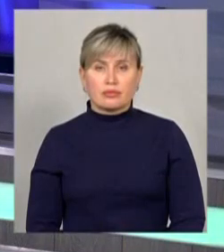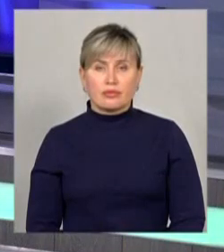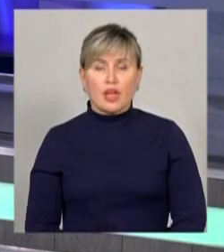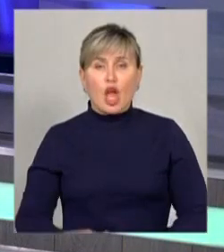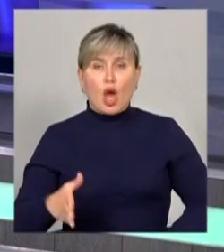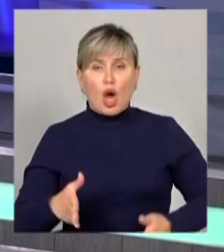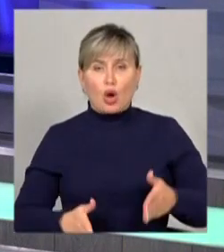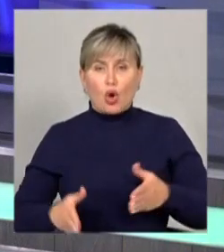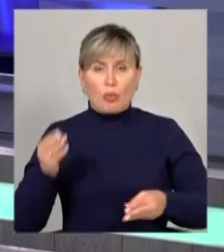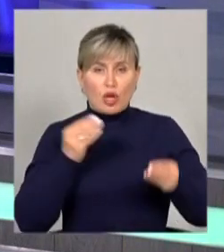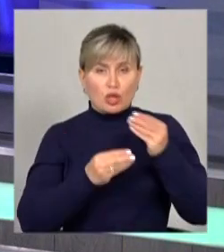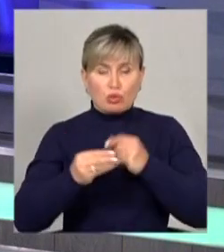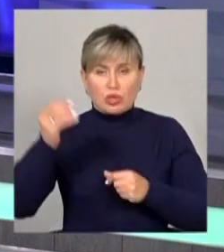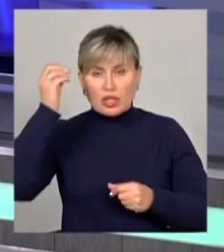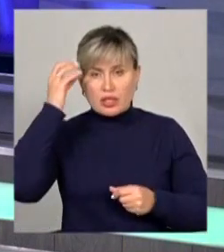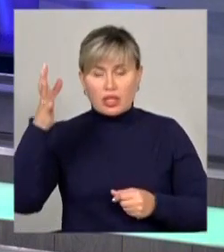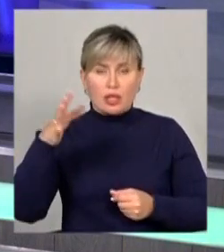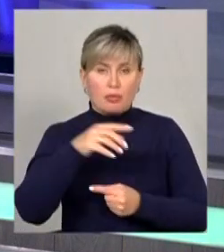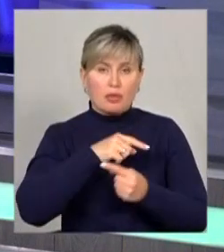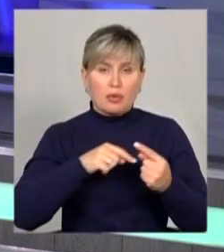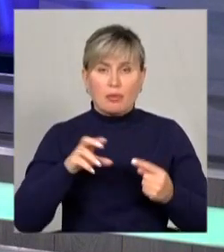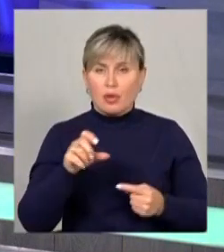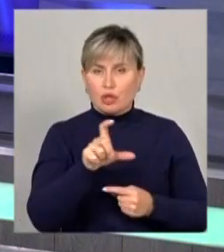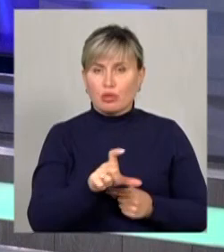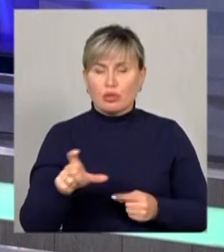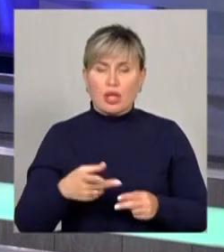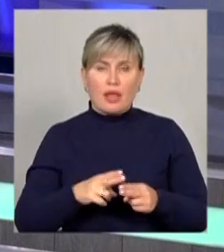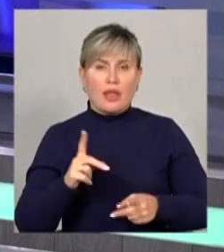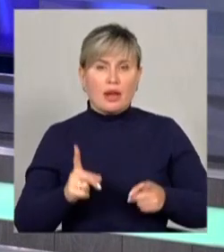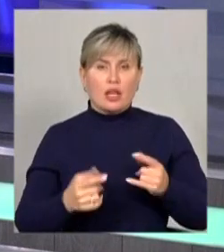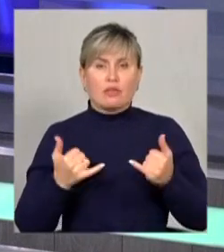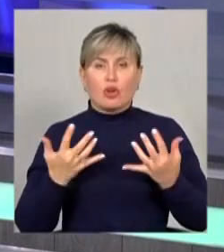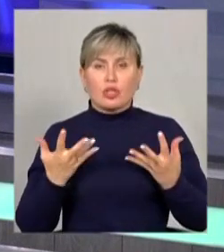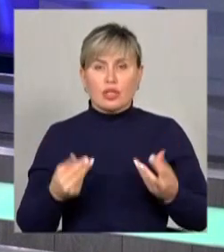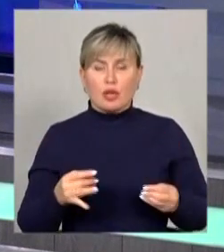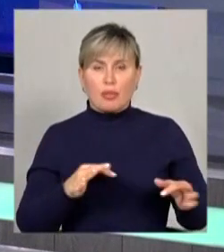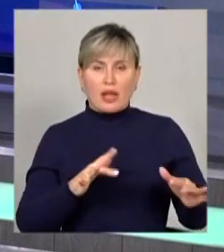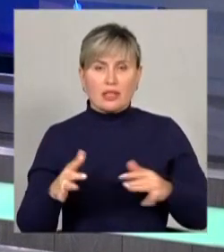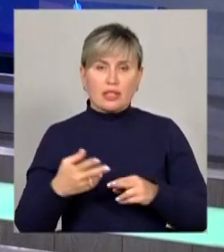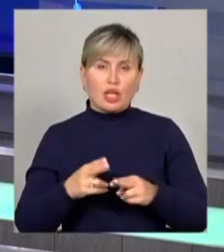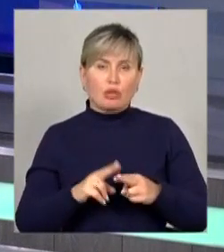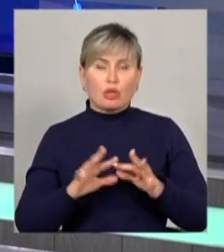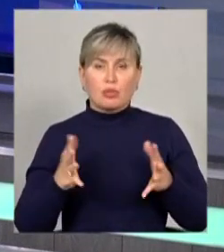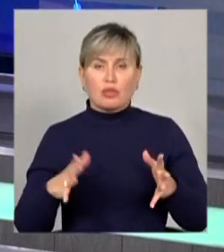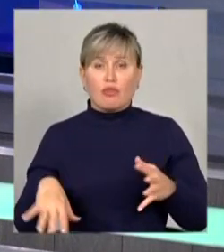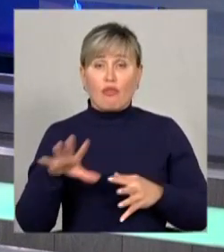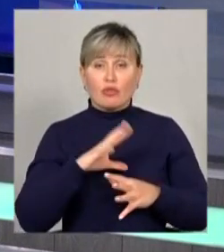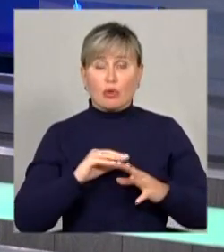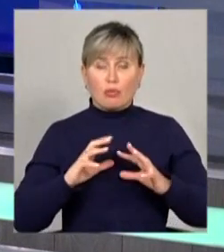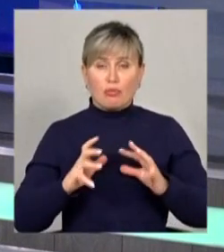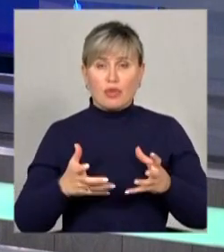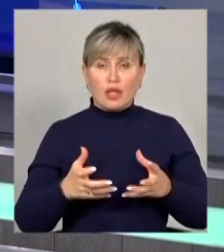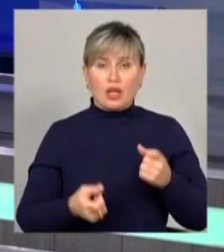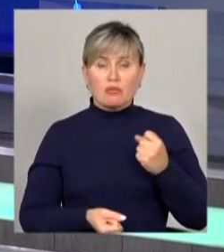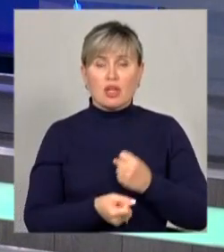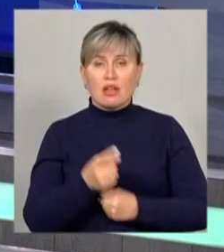Роботы, искусственный интеллект и предприятия без людей – это реалии сегодняшнего дня и процесс, который происходит во всем мире. С